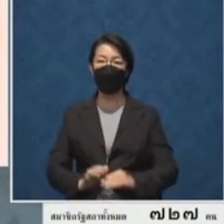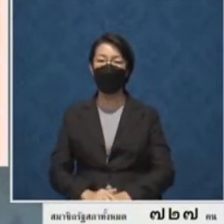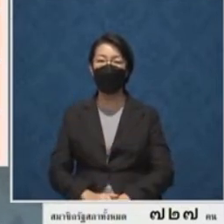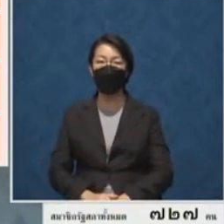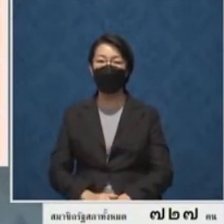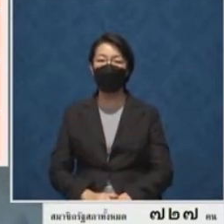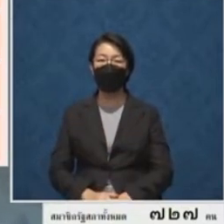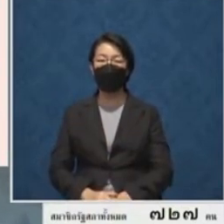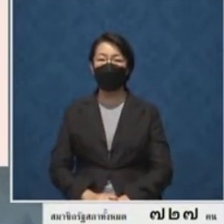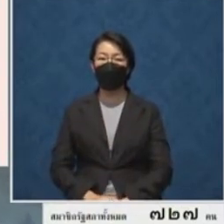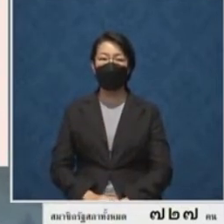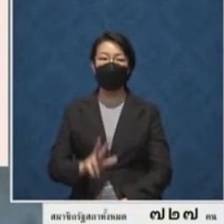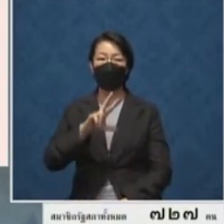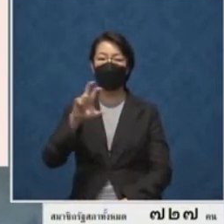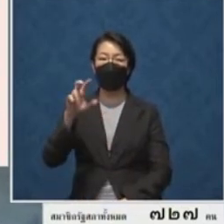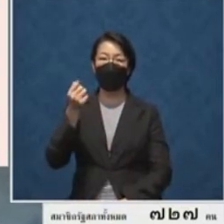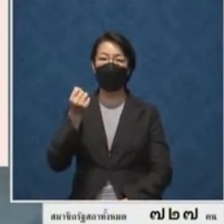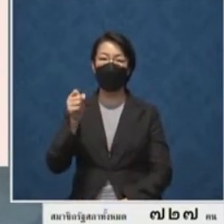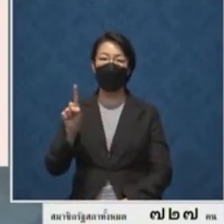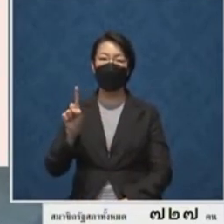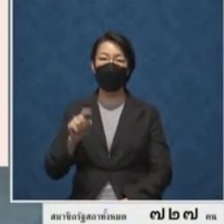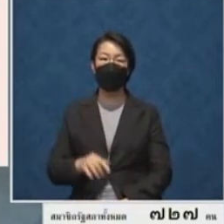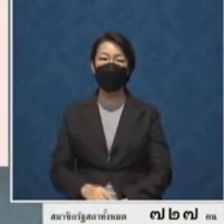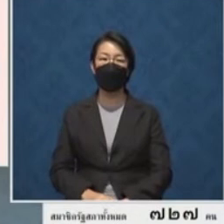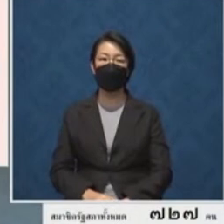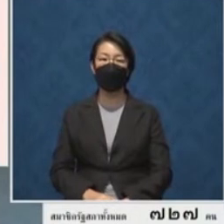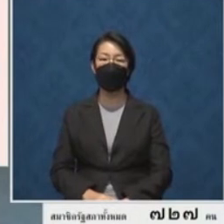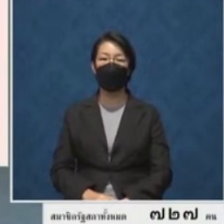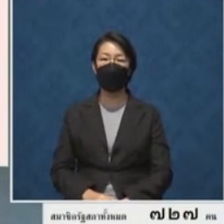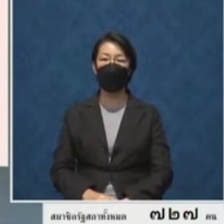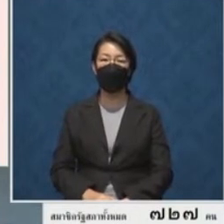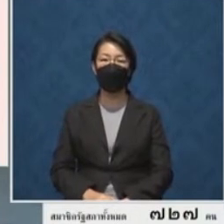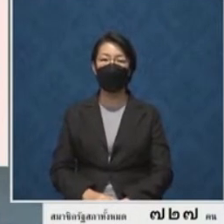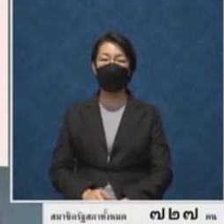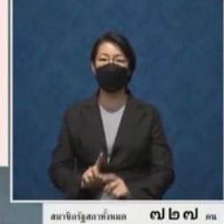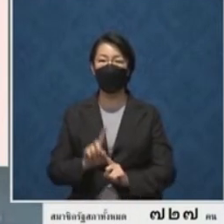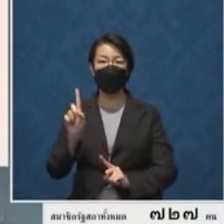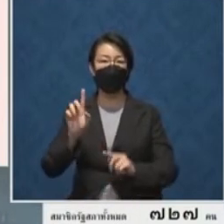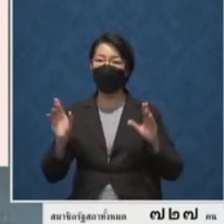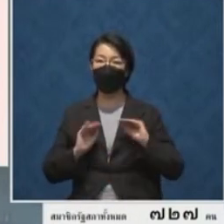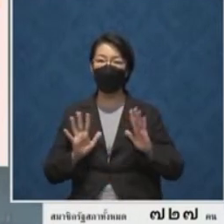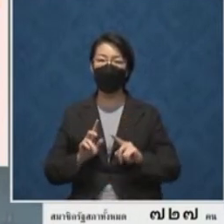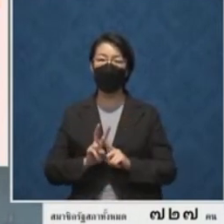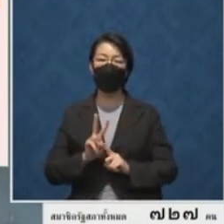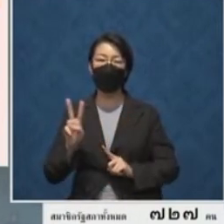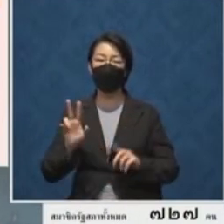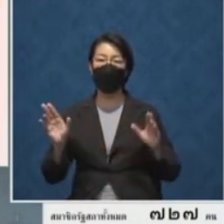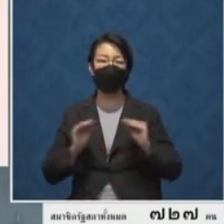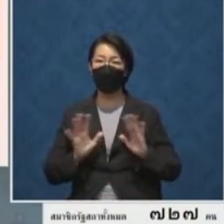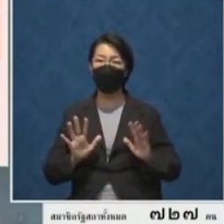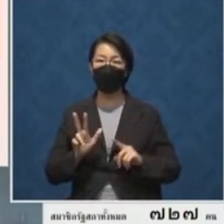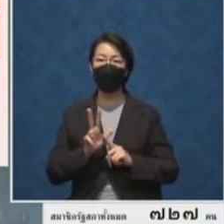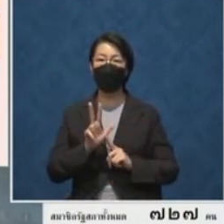311นายปรีชาบัววิรัตเลิศ 1ไม่รับหลักการ2ไม่รับหลักการ3ไม่รับหลัก